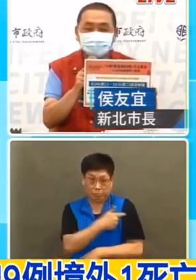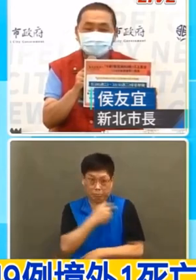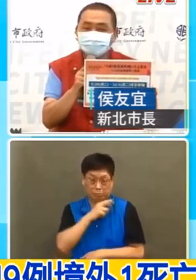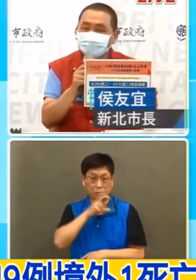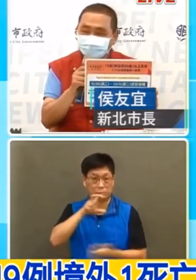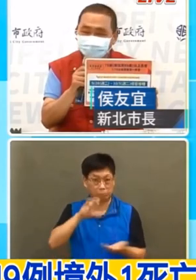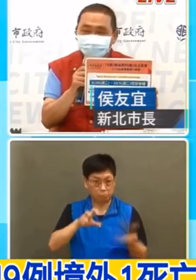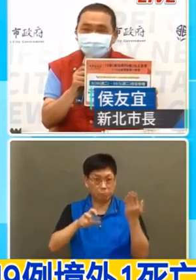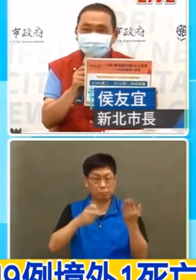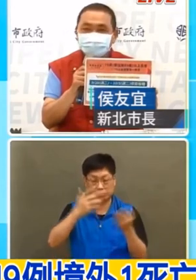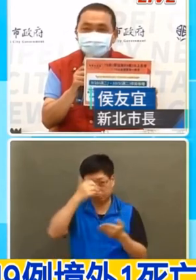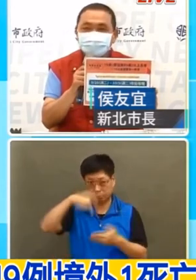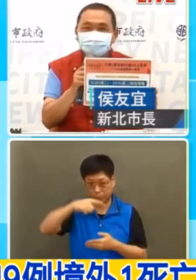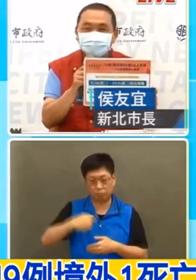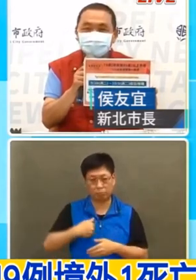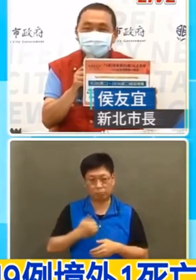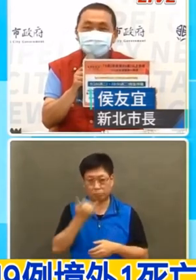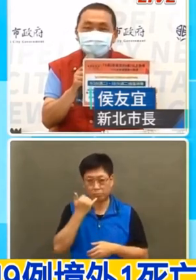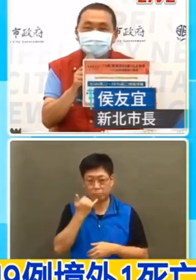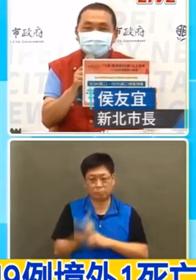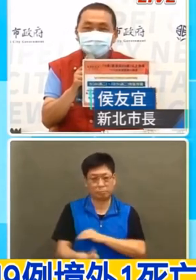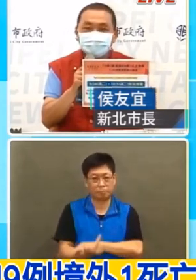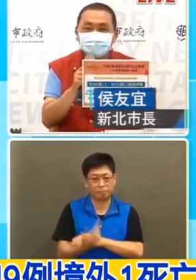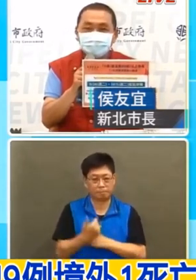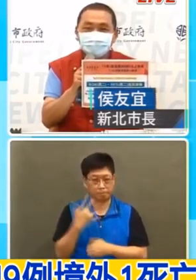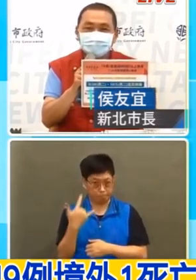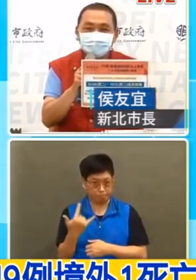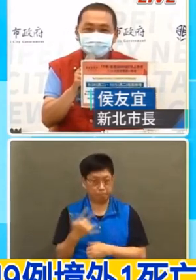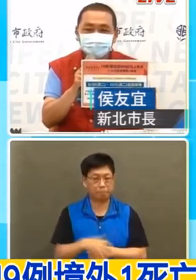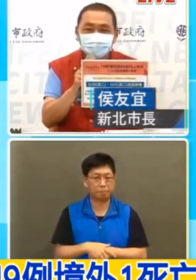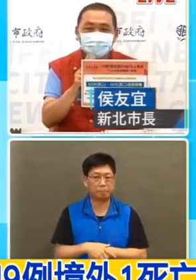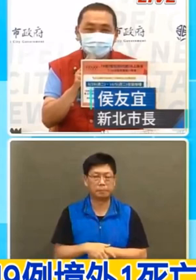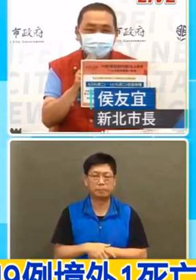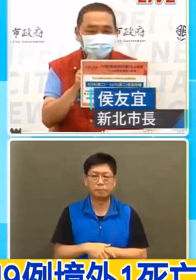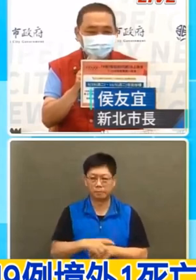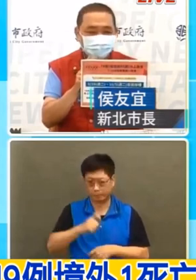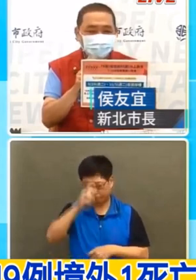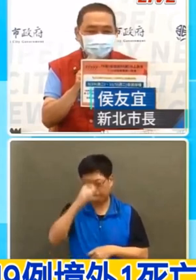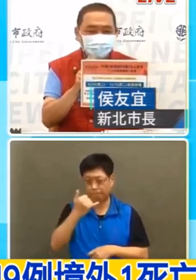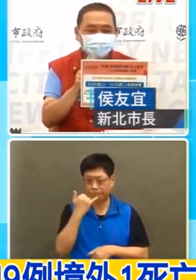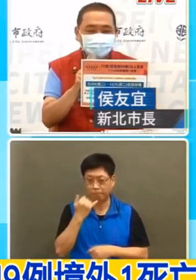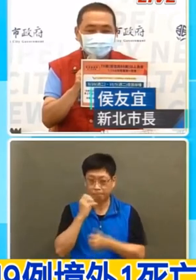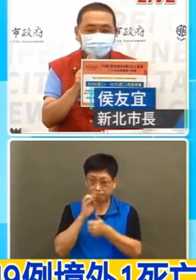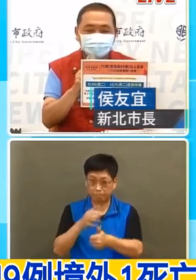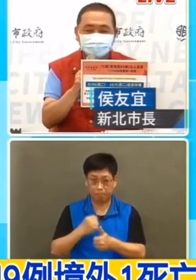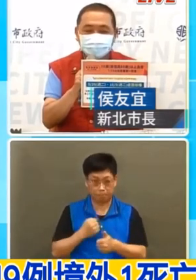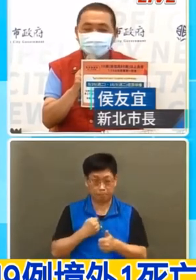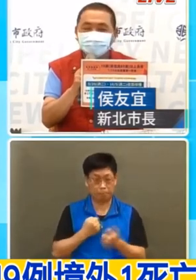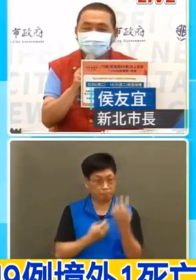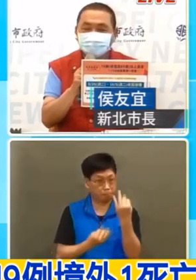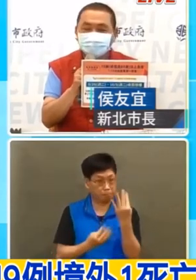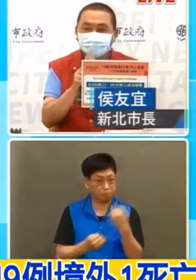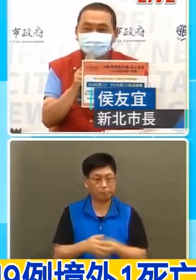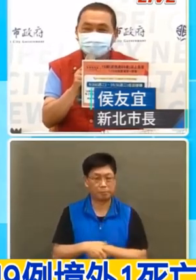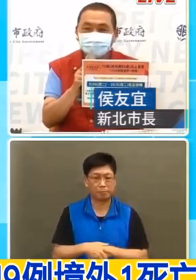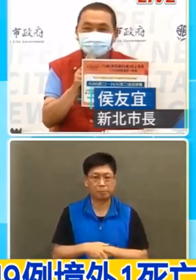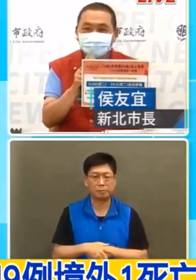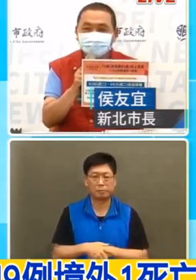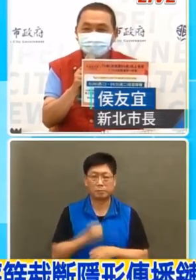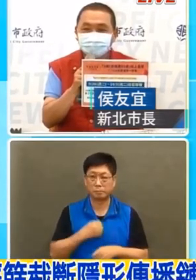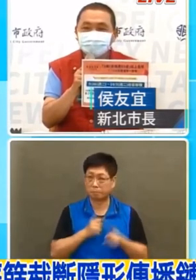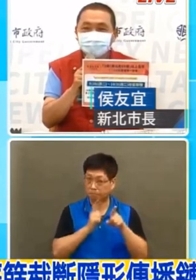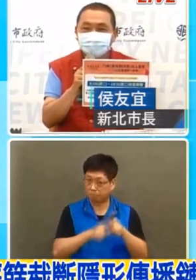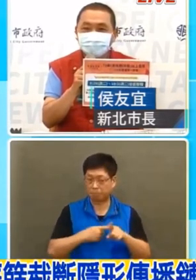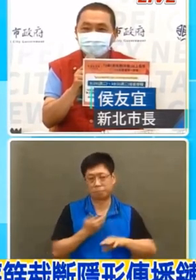上的长者，请随时进货。大家能够知道我们施打的时间，希望大家